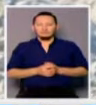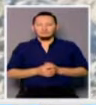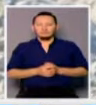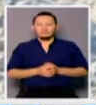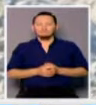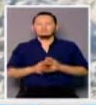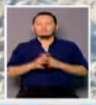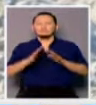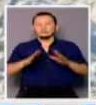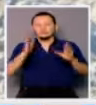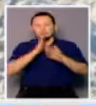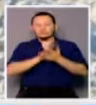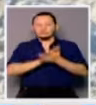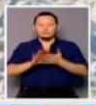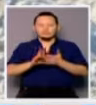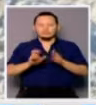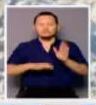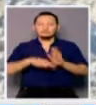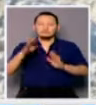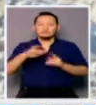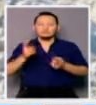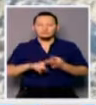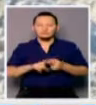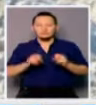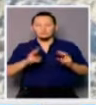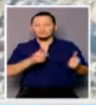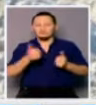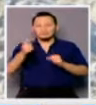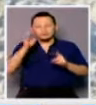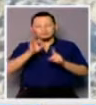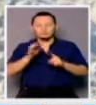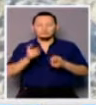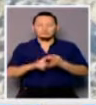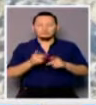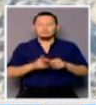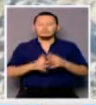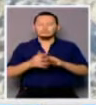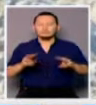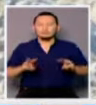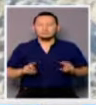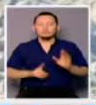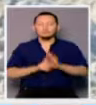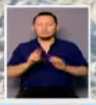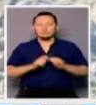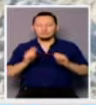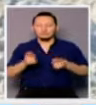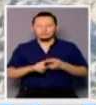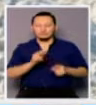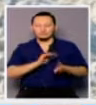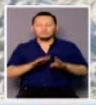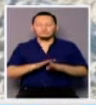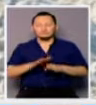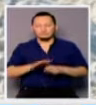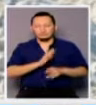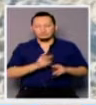ауылдың тазалығын экологиясын жақсарту мақсатында аудан әкімінің бастамасымен осындай жұмыстар қолға алынып